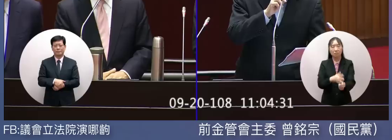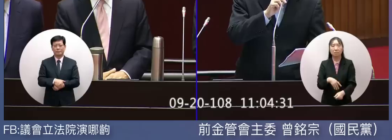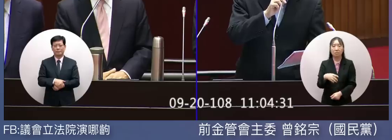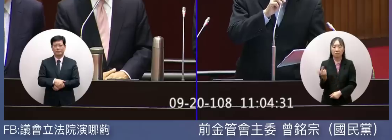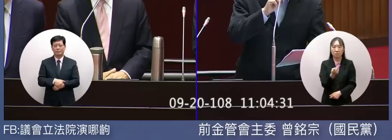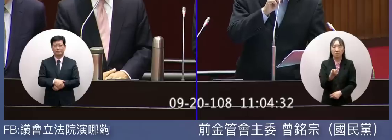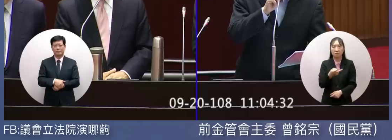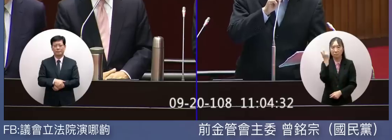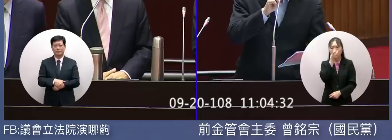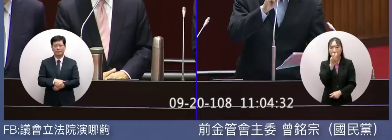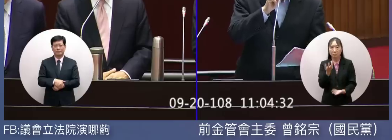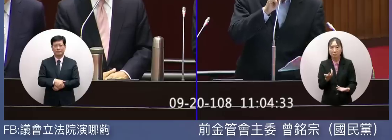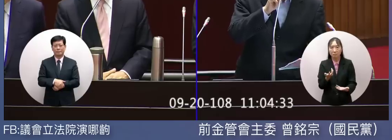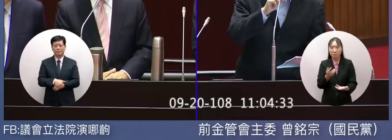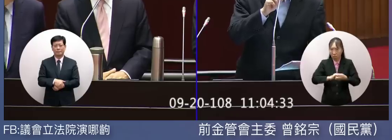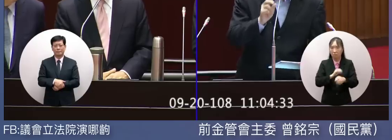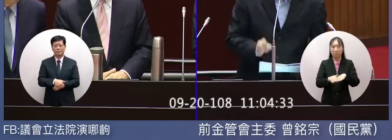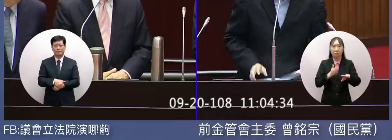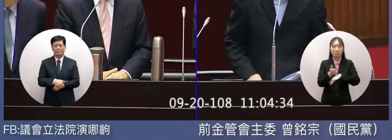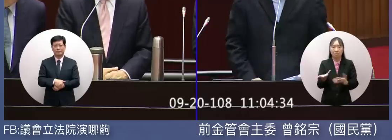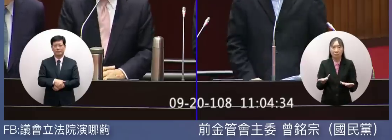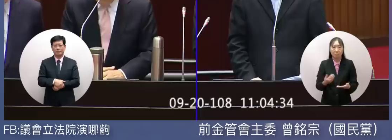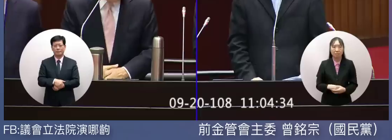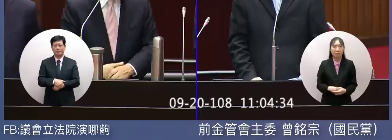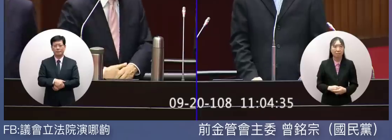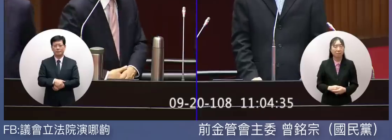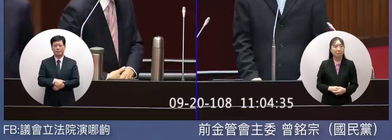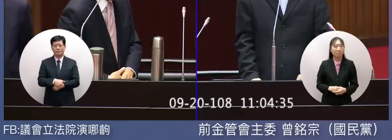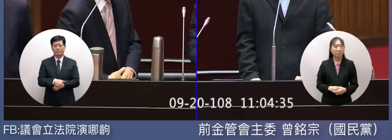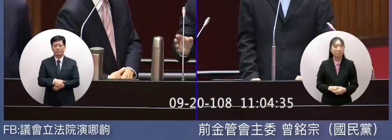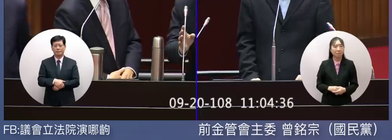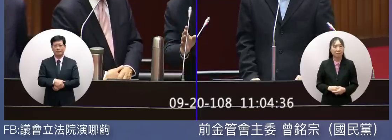发会审查一定会通过吗？ 这是计划。